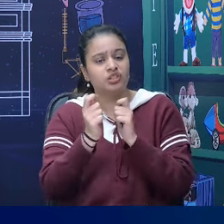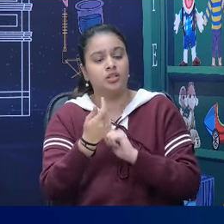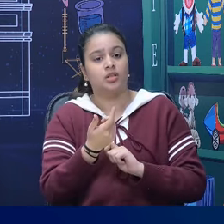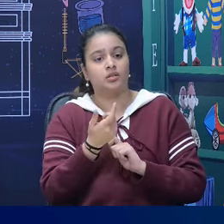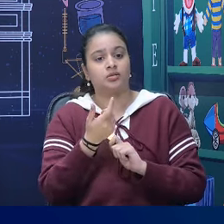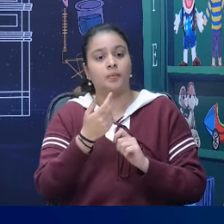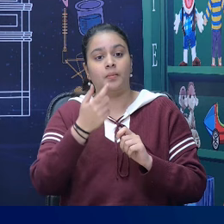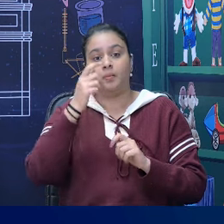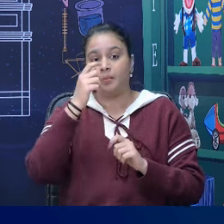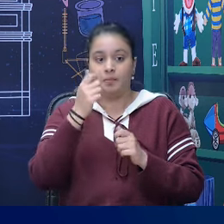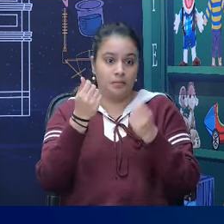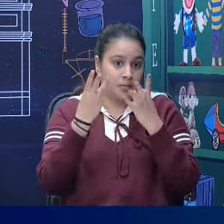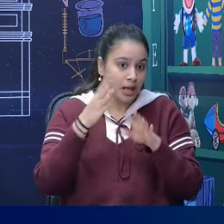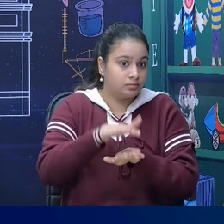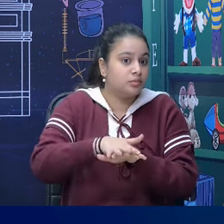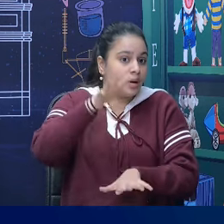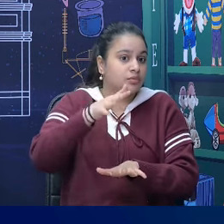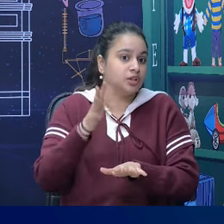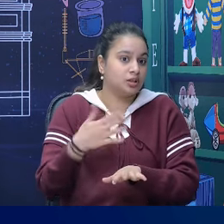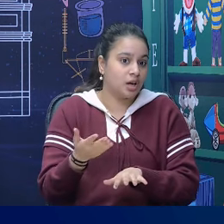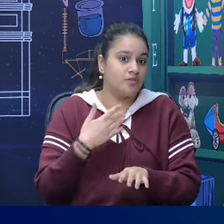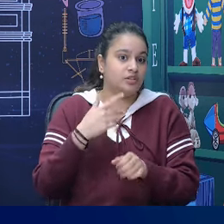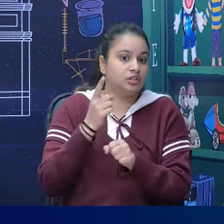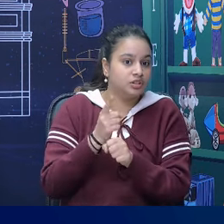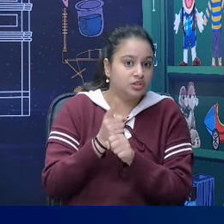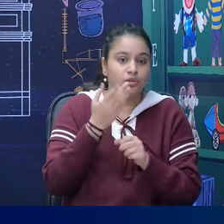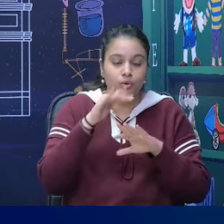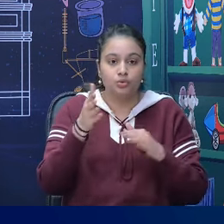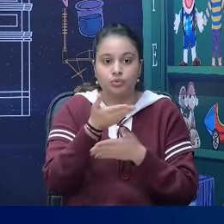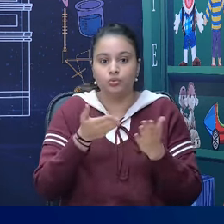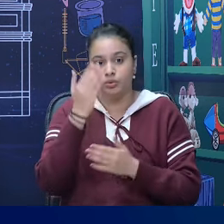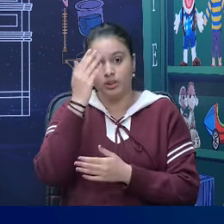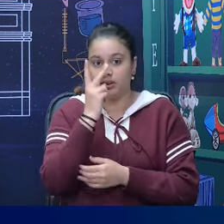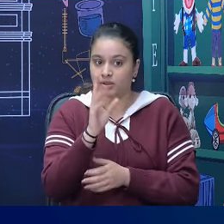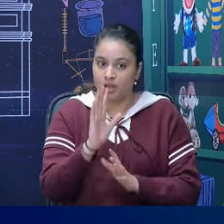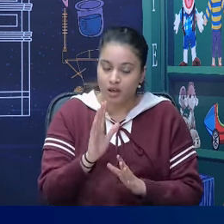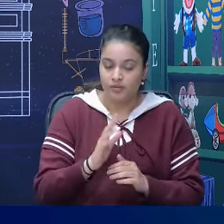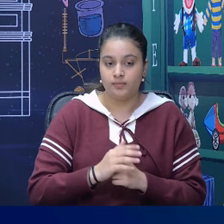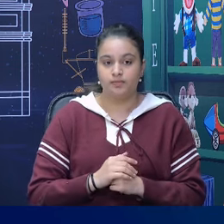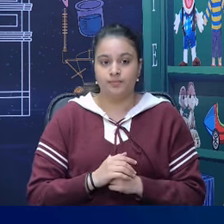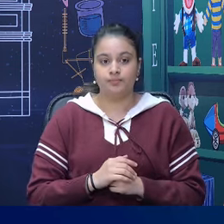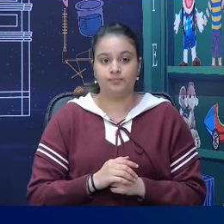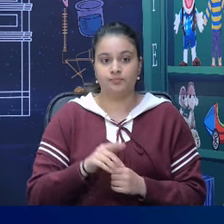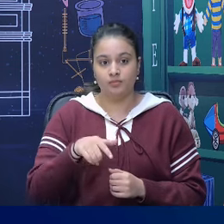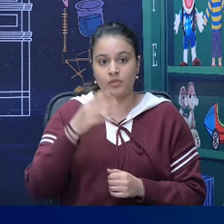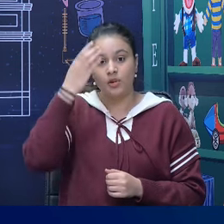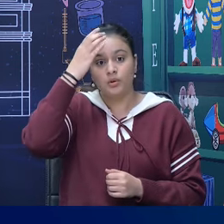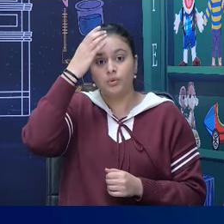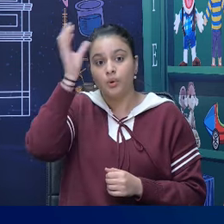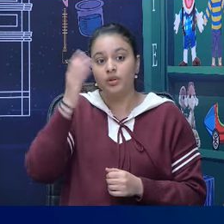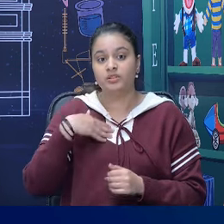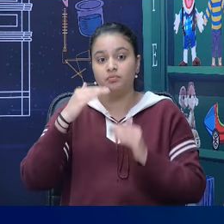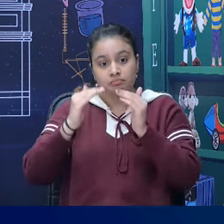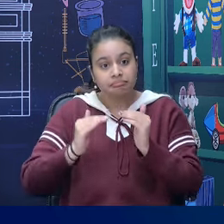की तरफ भी जा रहा है जो शिक्षक हमें देख रहे हैं जो टीचर्स हमें देख रहे हैं वो समझ पा रहे हैं कि एब्स्ट्रेक्टनेस की तरफ जा रहा है हम बात करेंगे कांसेप्ट की जो सीनियर